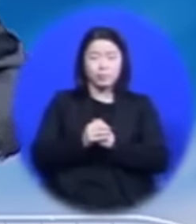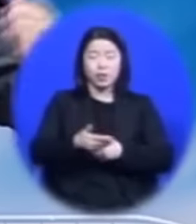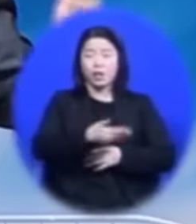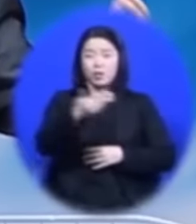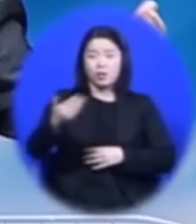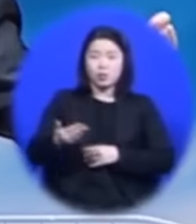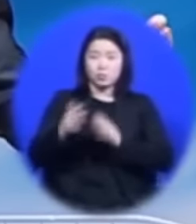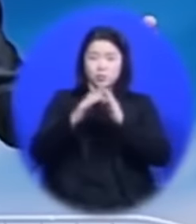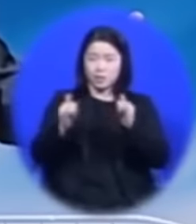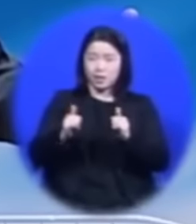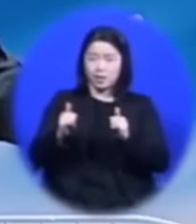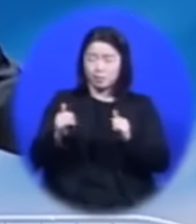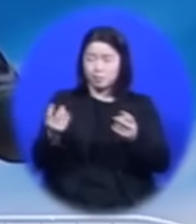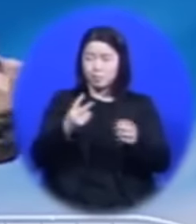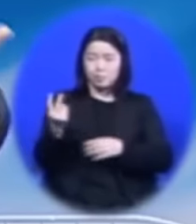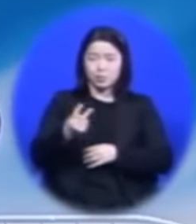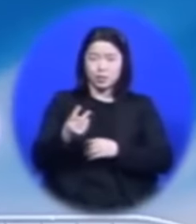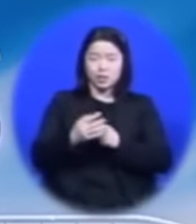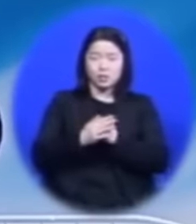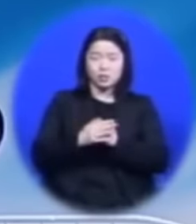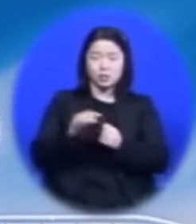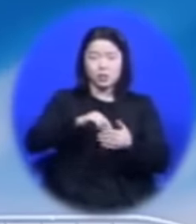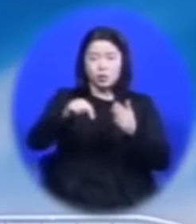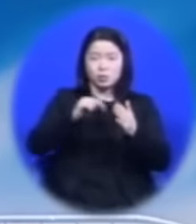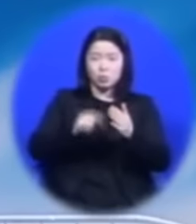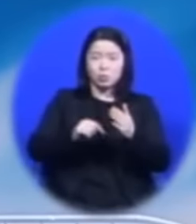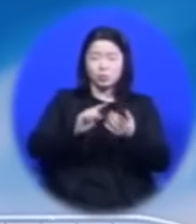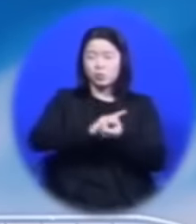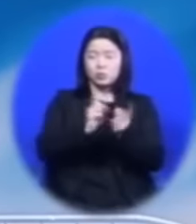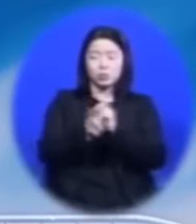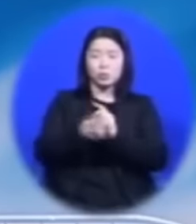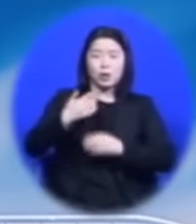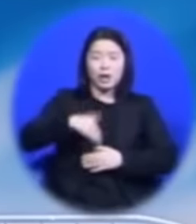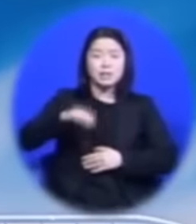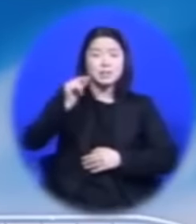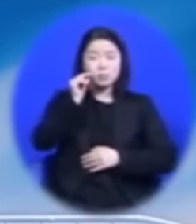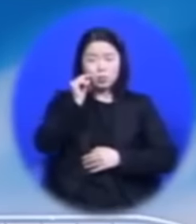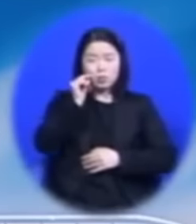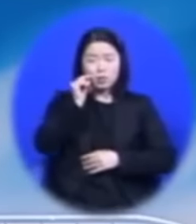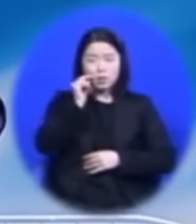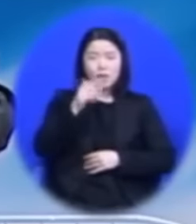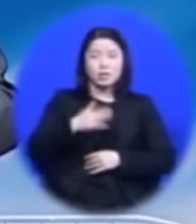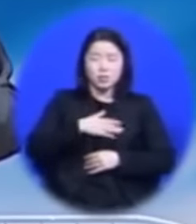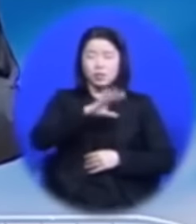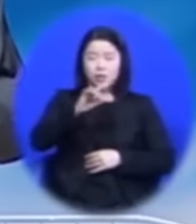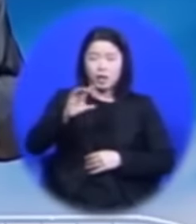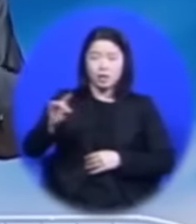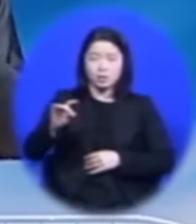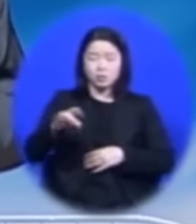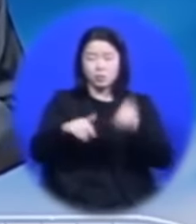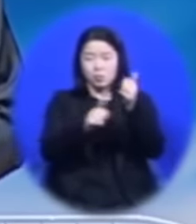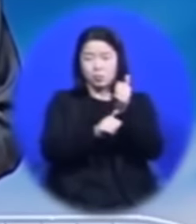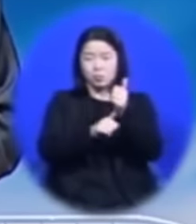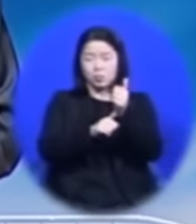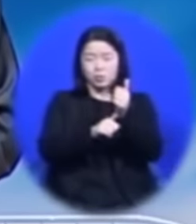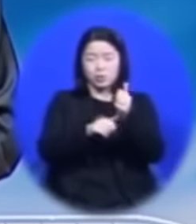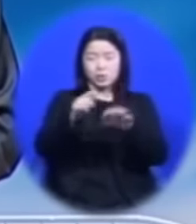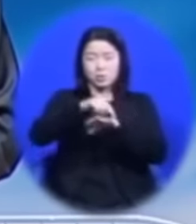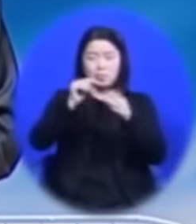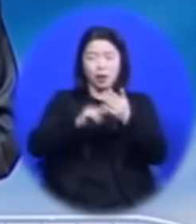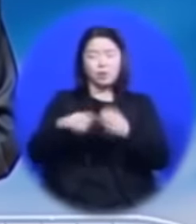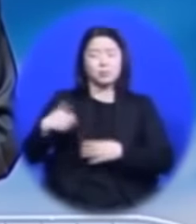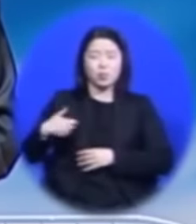여러분, 사람들끼리는 정말 속을 서로 알지 못하잖아요. 저는 이 땅은 우리 부목사님들의 속을